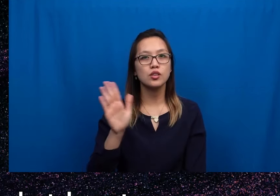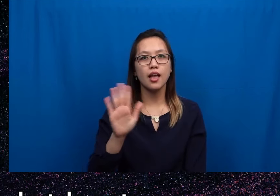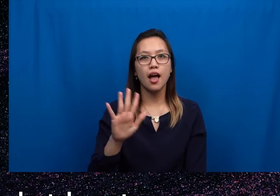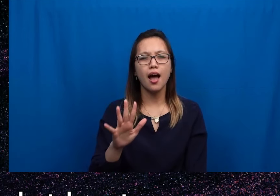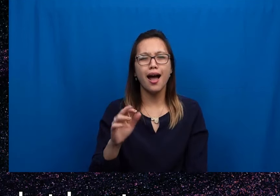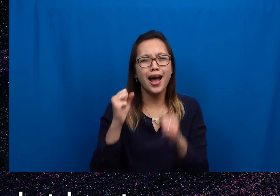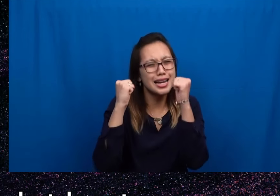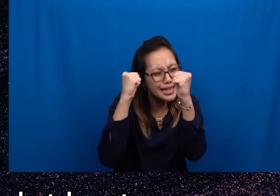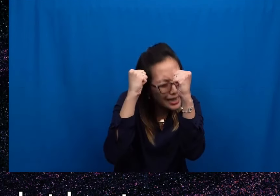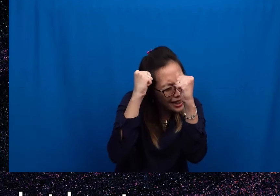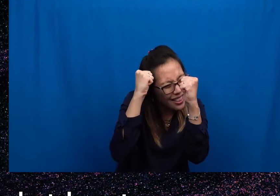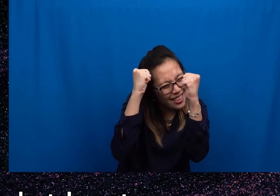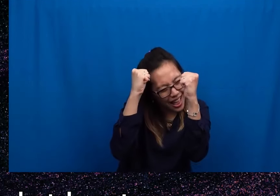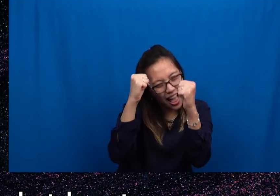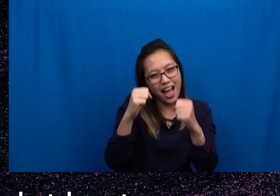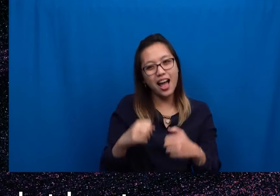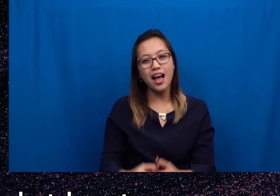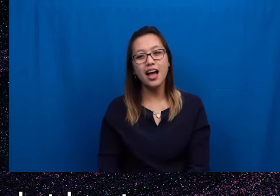ku tak